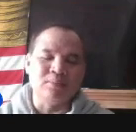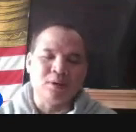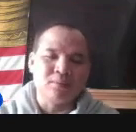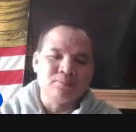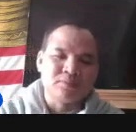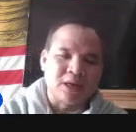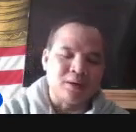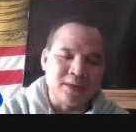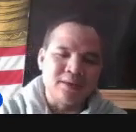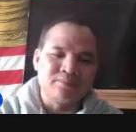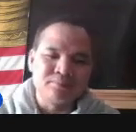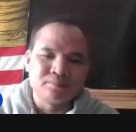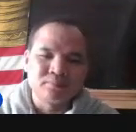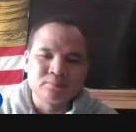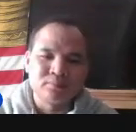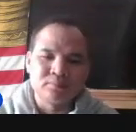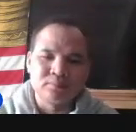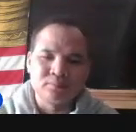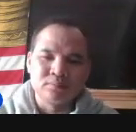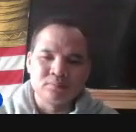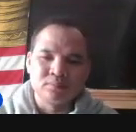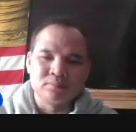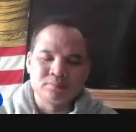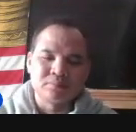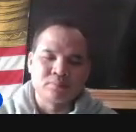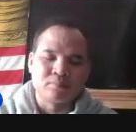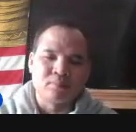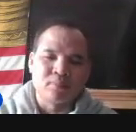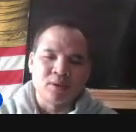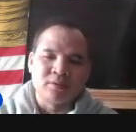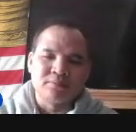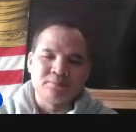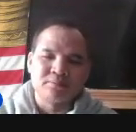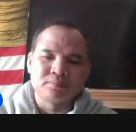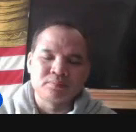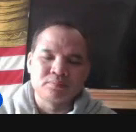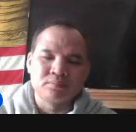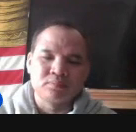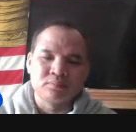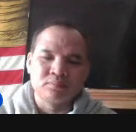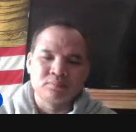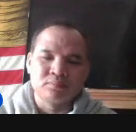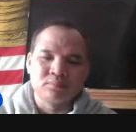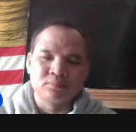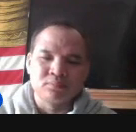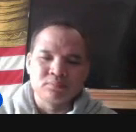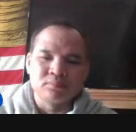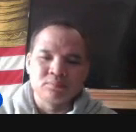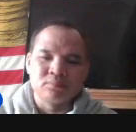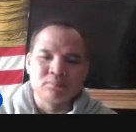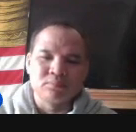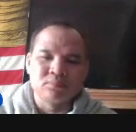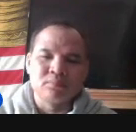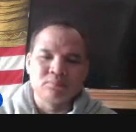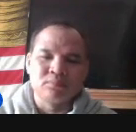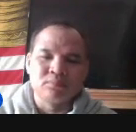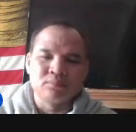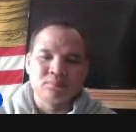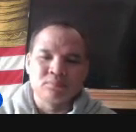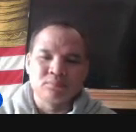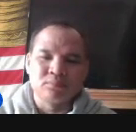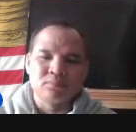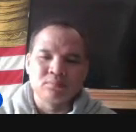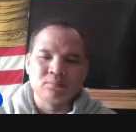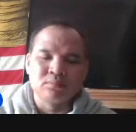น กว้างมาก กว้างมากไม่มีรถวิ่งนะครับผมก็ถามเขาว่าไม่เห็นมีรถเลยเขาบอกว่าคุยกันเล่น